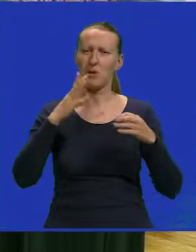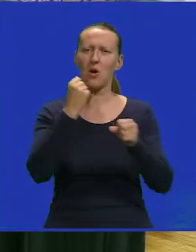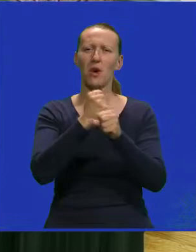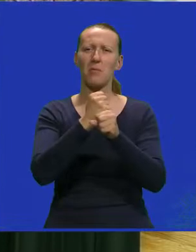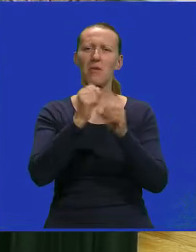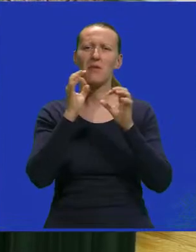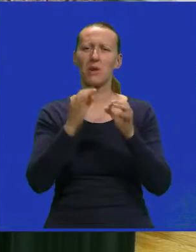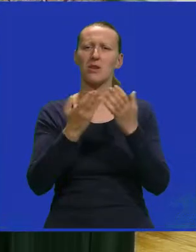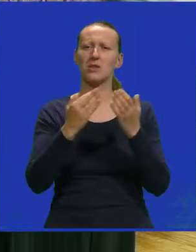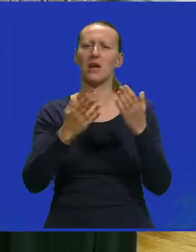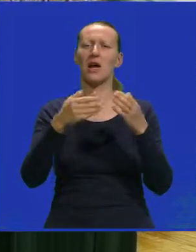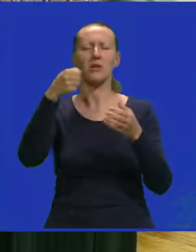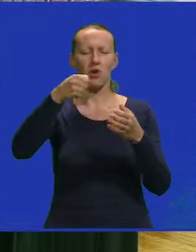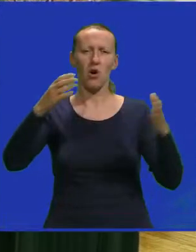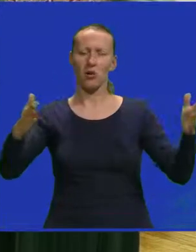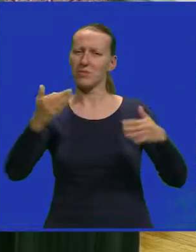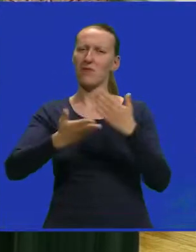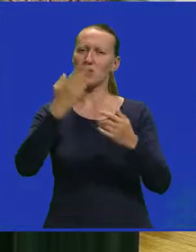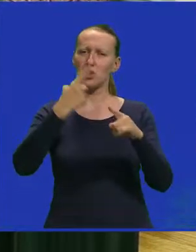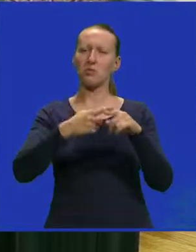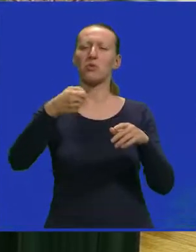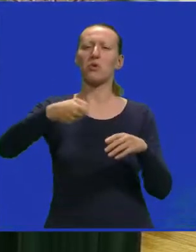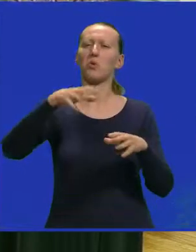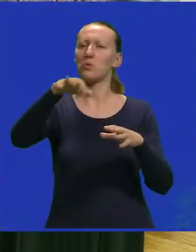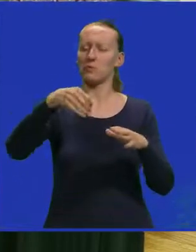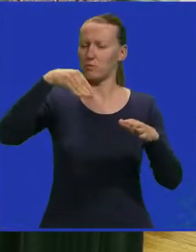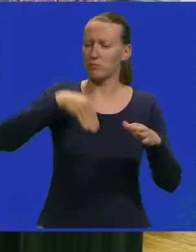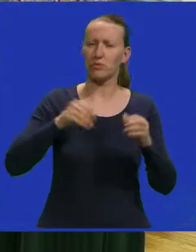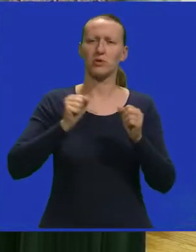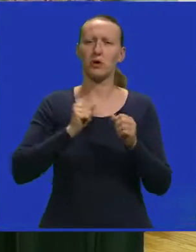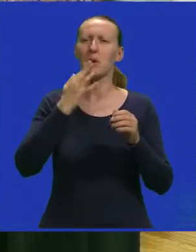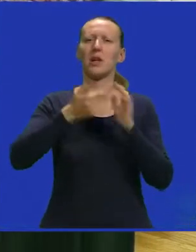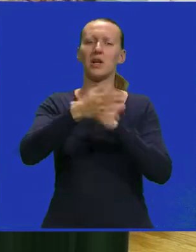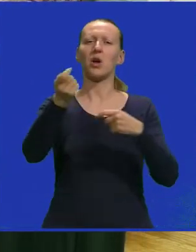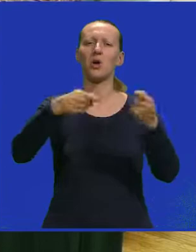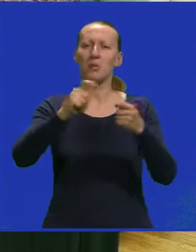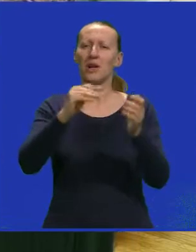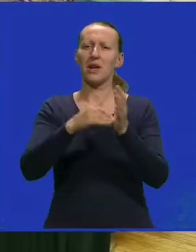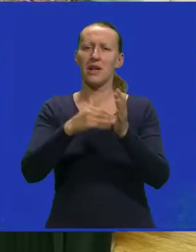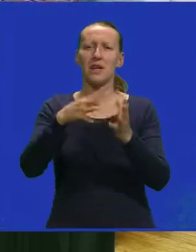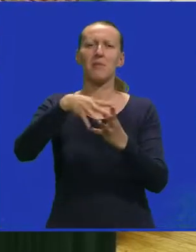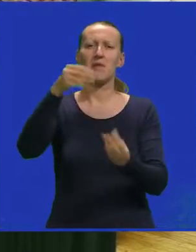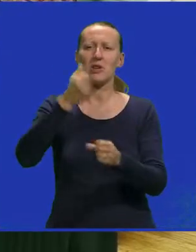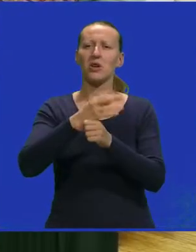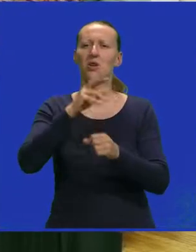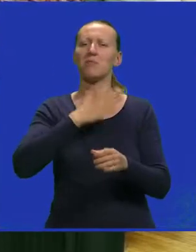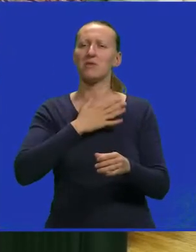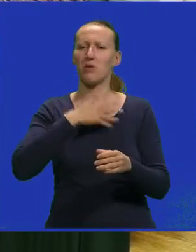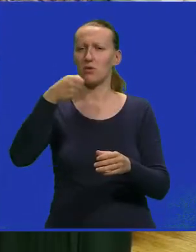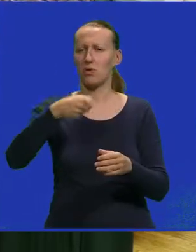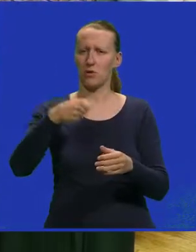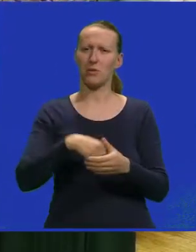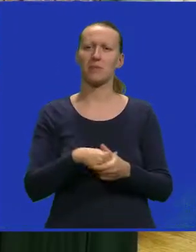napravljena je za više. Može koristiti više puta ili pa je nosi sobom u boršeti i kad gre u butiku ne triba njoj najlon, nego ima svoju boršu.